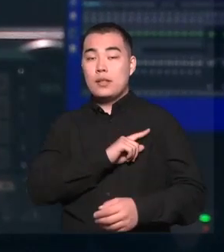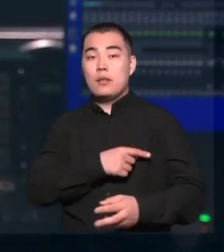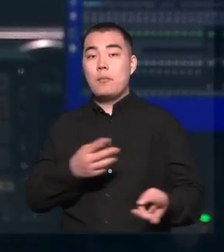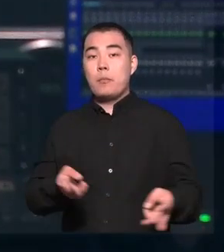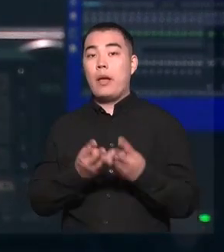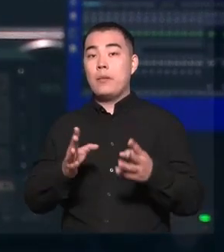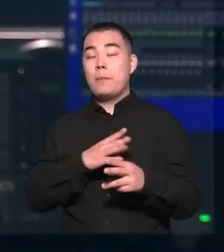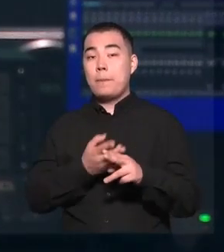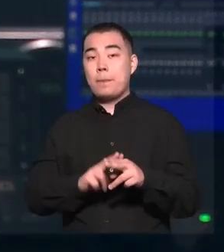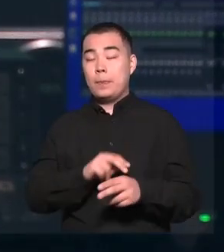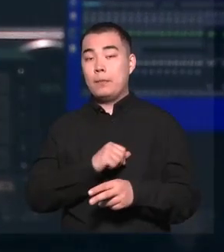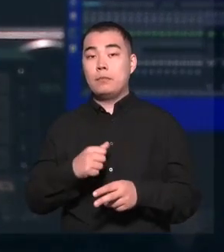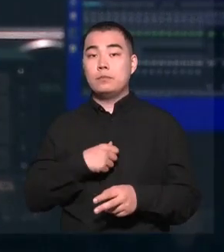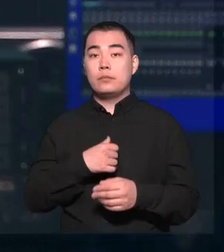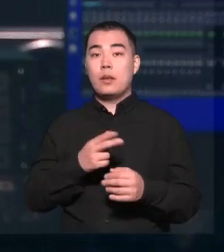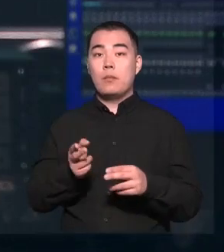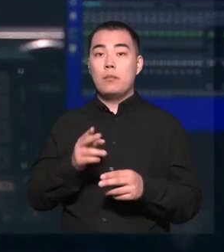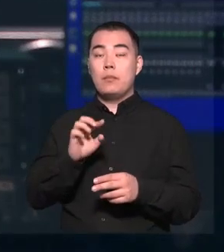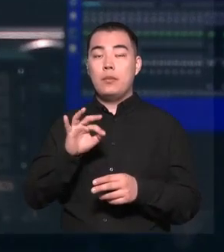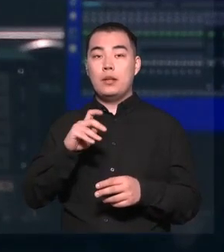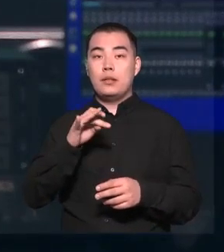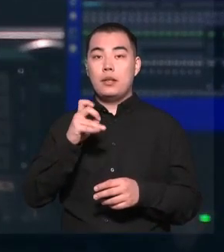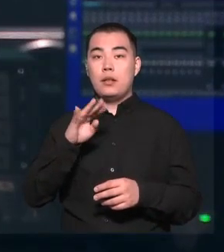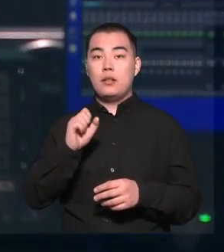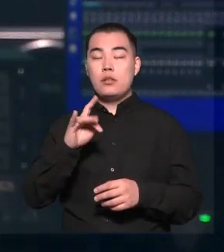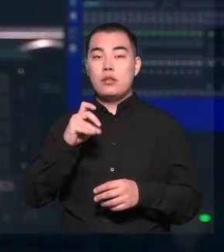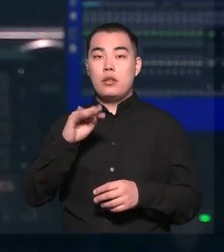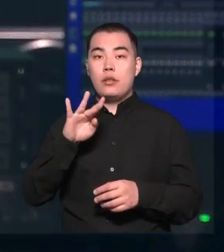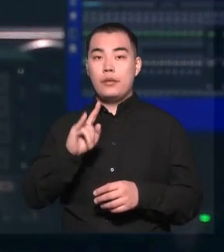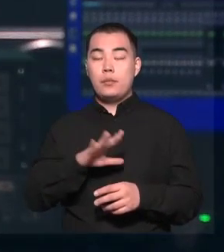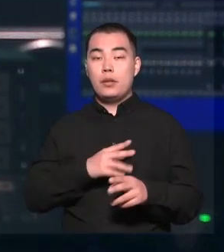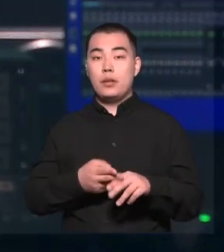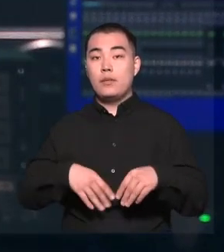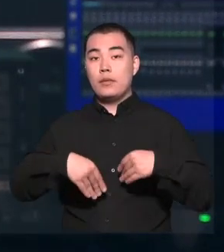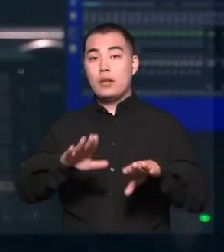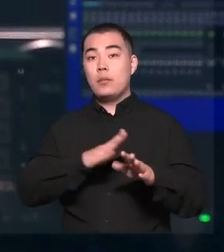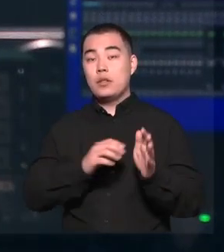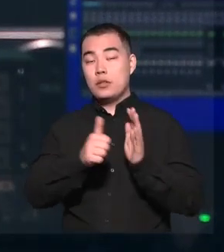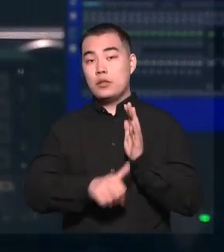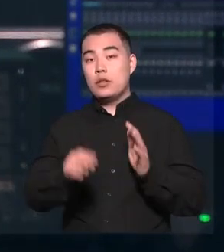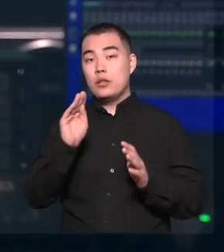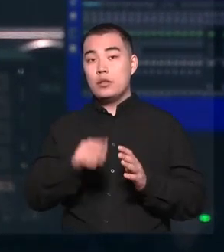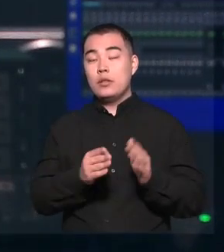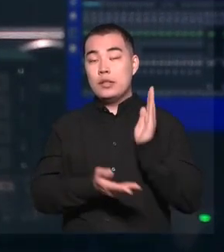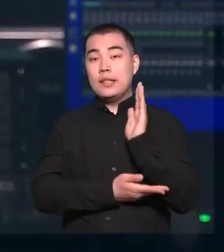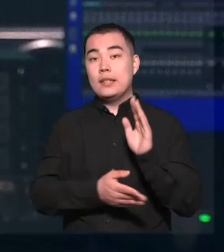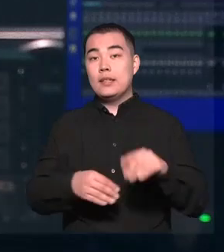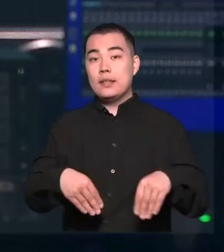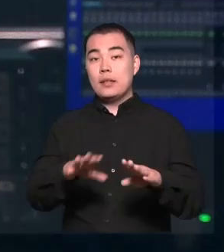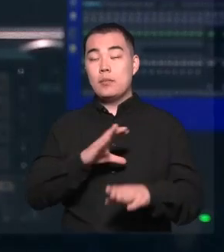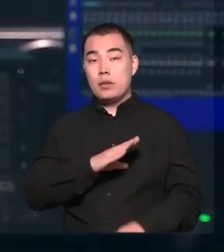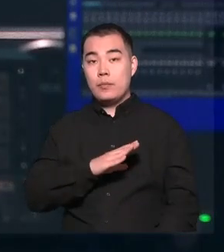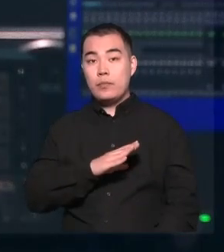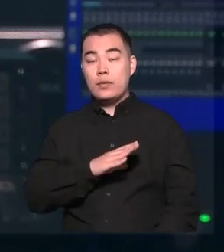пожара. На этот раз близ села Жиланды Бесхарагайского района было высажено почти 60 тысяч саженцев